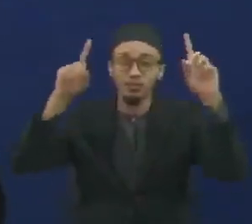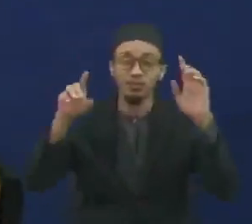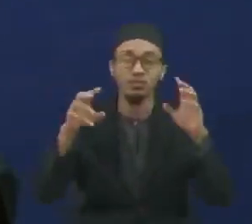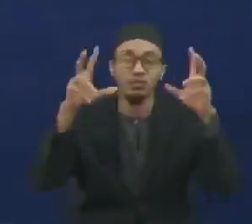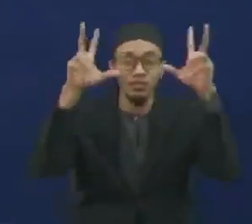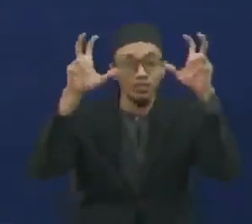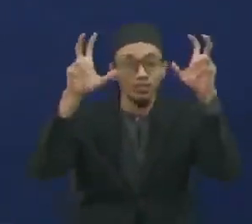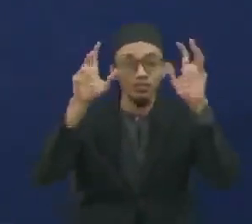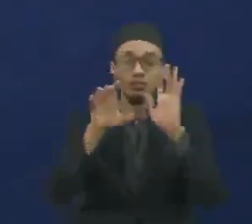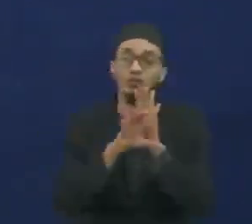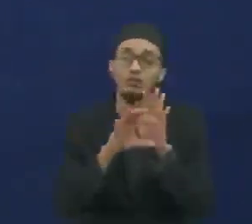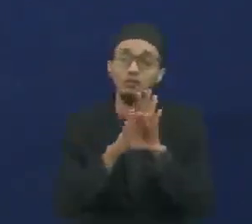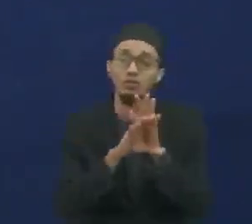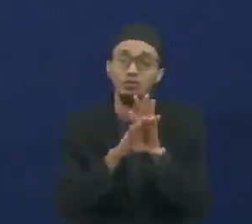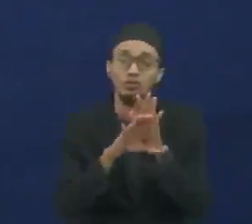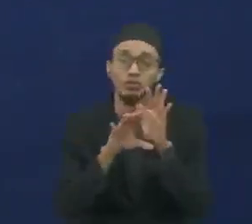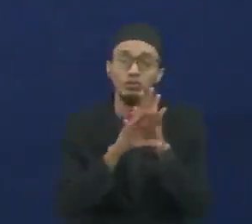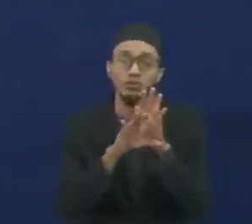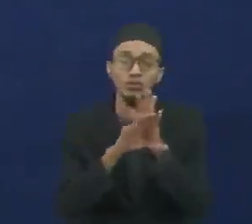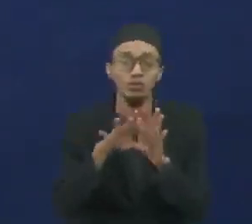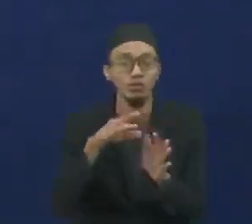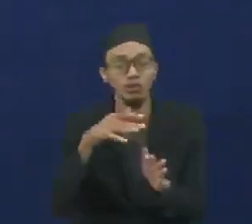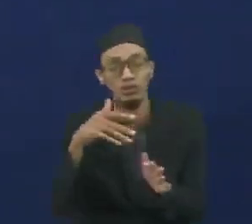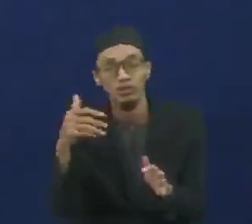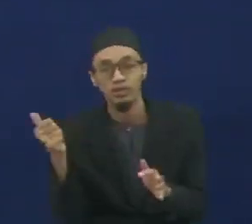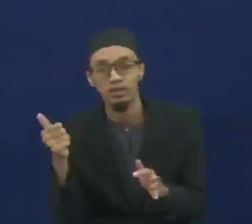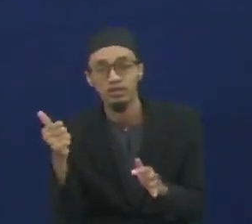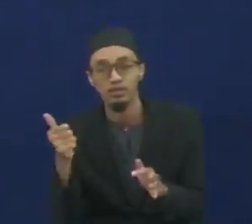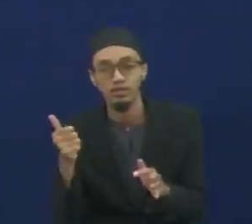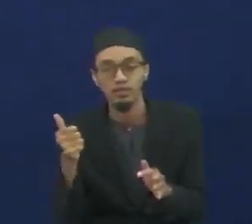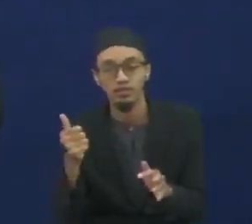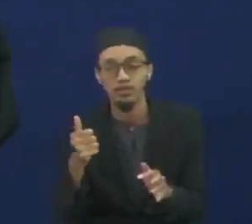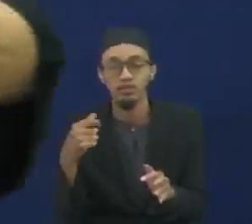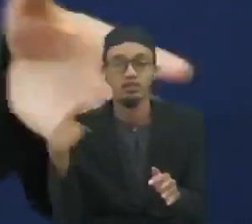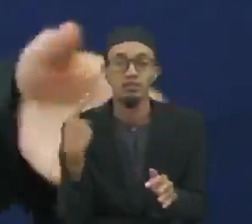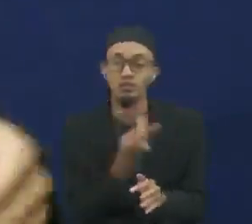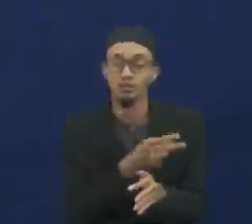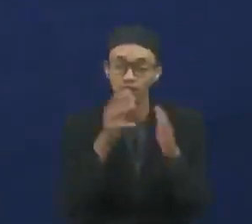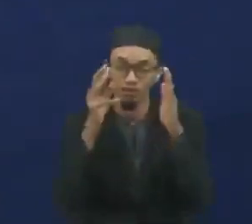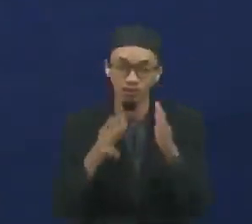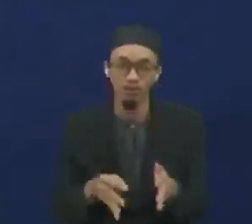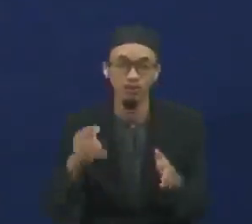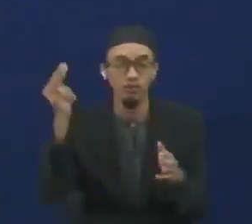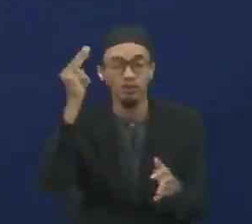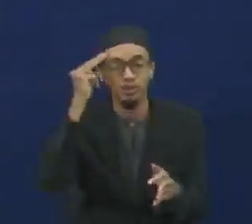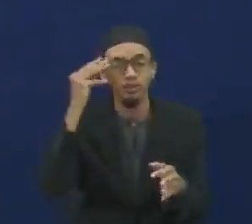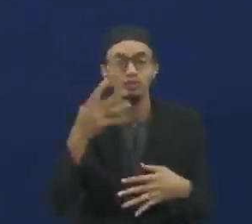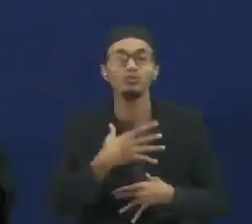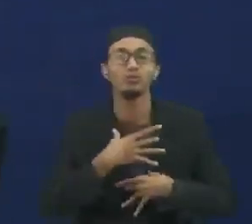pawang-pawang, dukun-dukun. Orang kita memang suka cerita-cerita macam ni. Itulah yang menyebarkan lagi